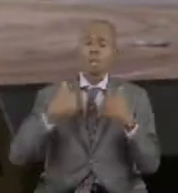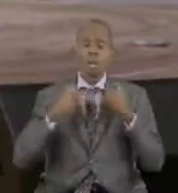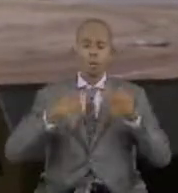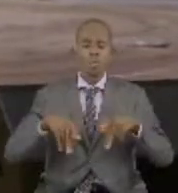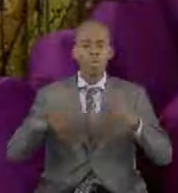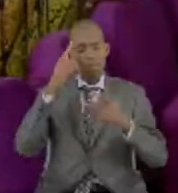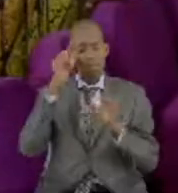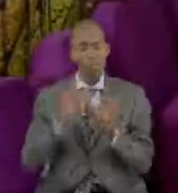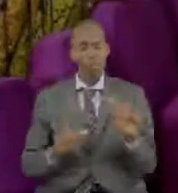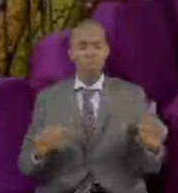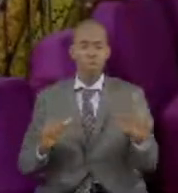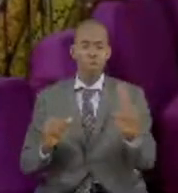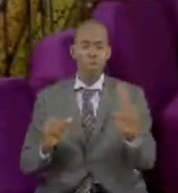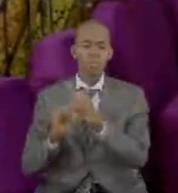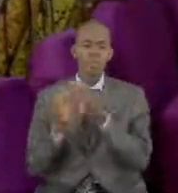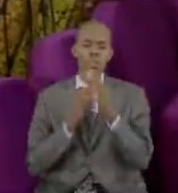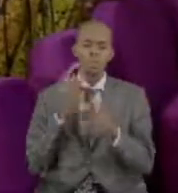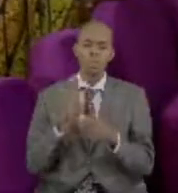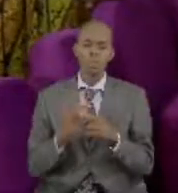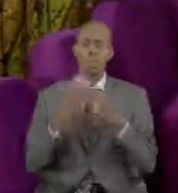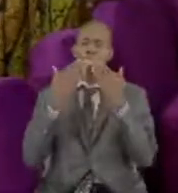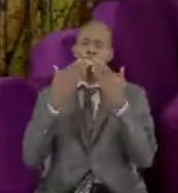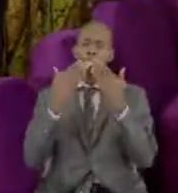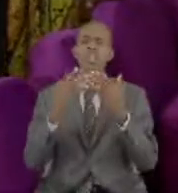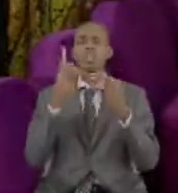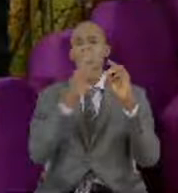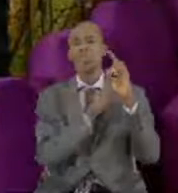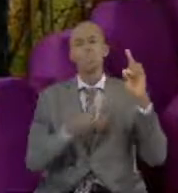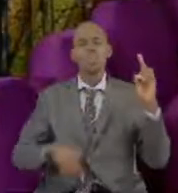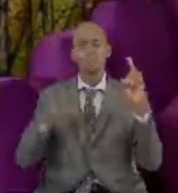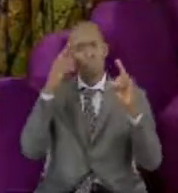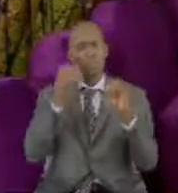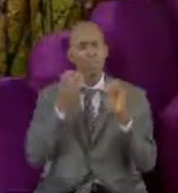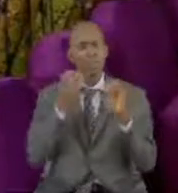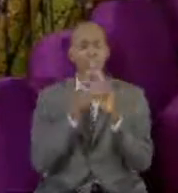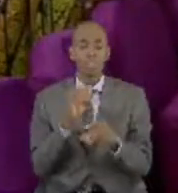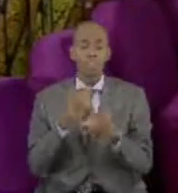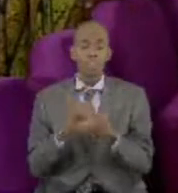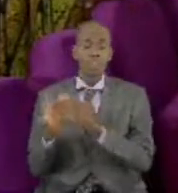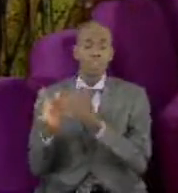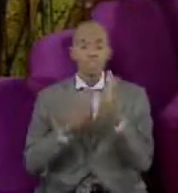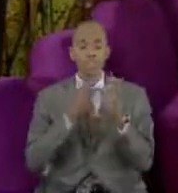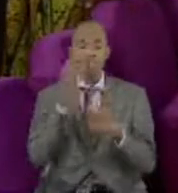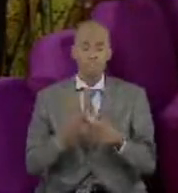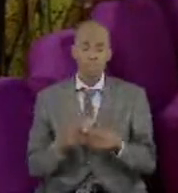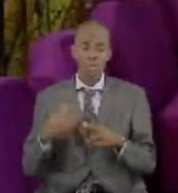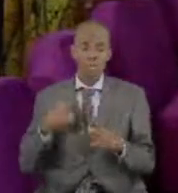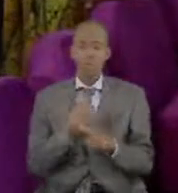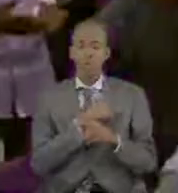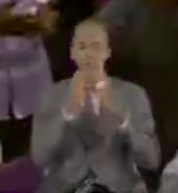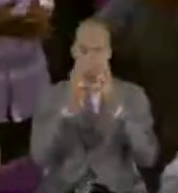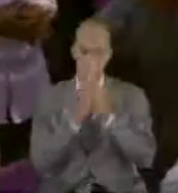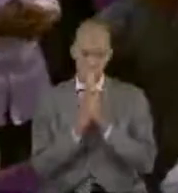au nom de Jésus. Nous te remercions, Seigneur, pour l'exaucement. Au nom de Jésus,